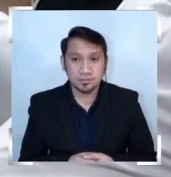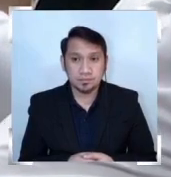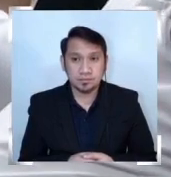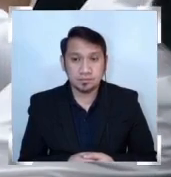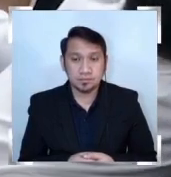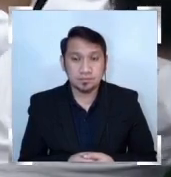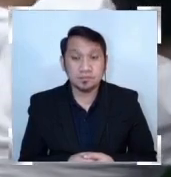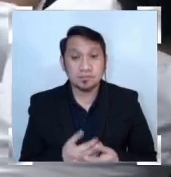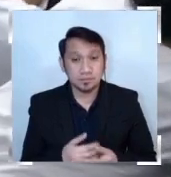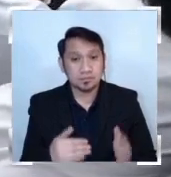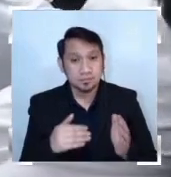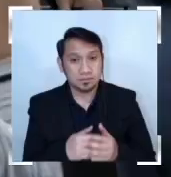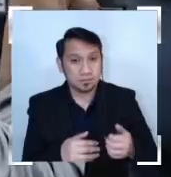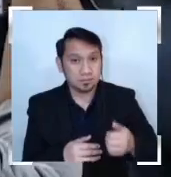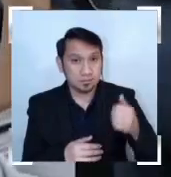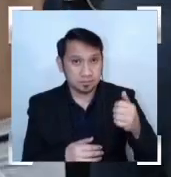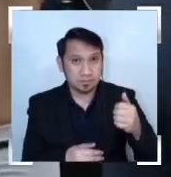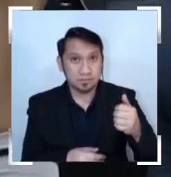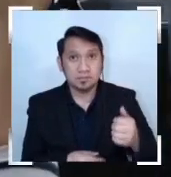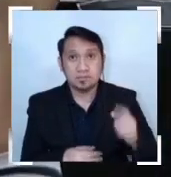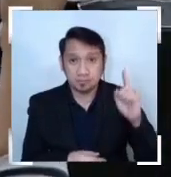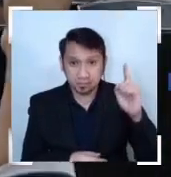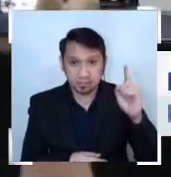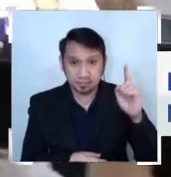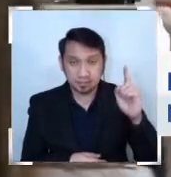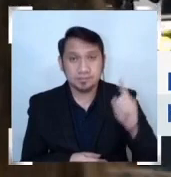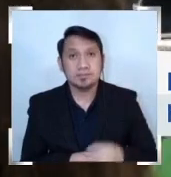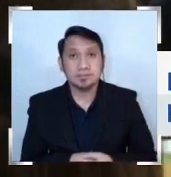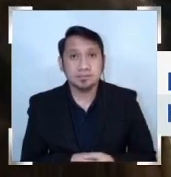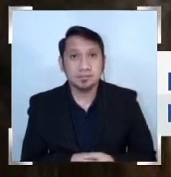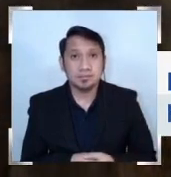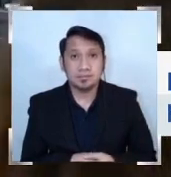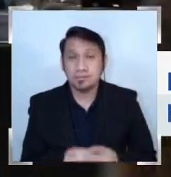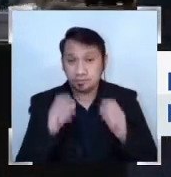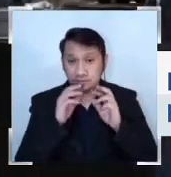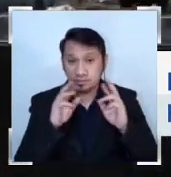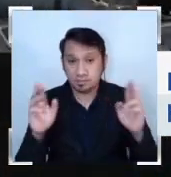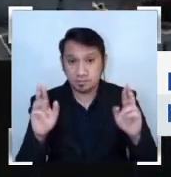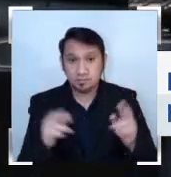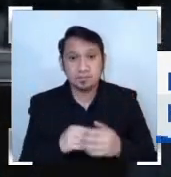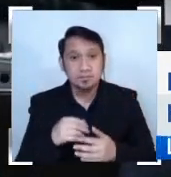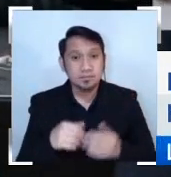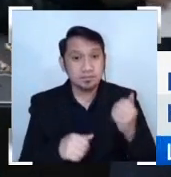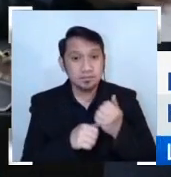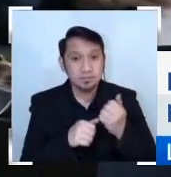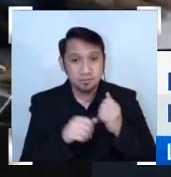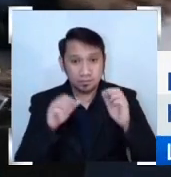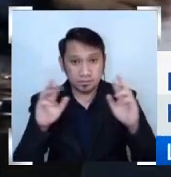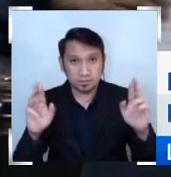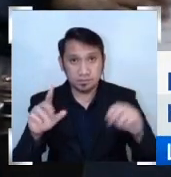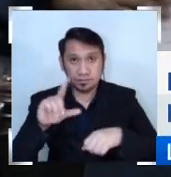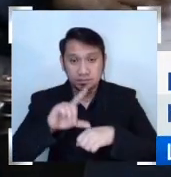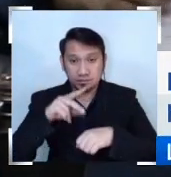Muling nanalo ang mag-inang Imelda Aguilar at April Aguilar Neri bilang mayor at vice mayor ng Las Piñas City.